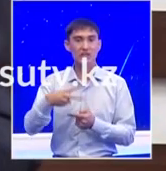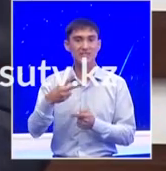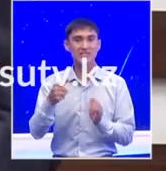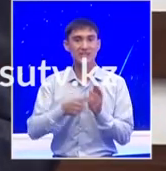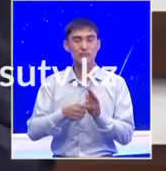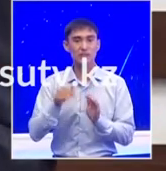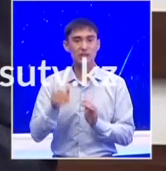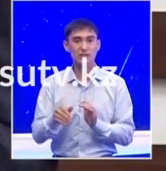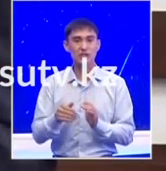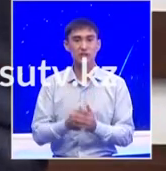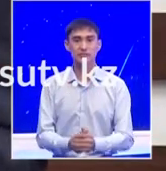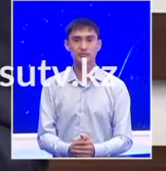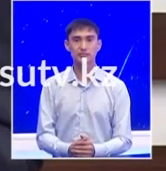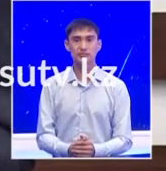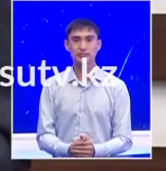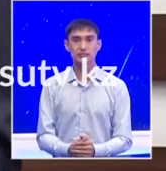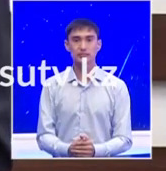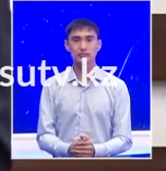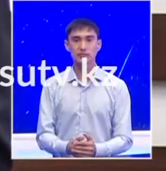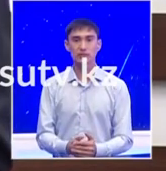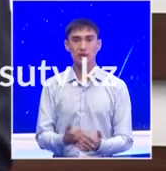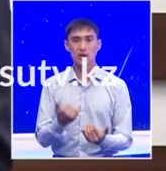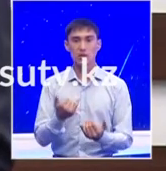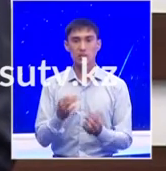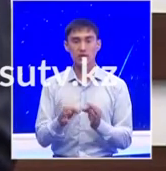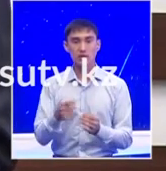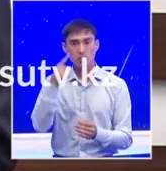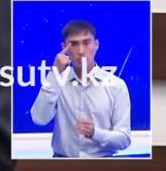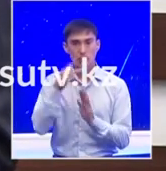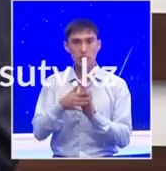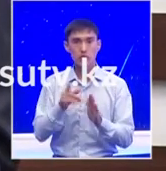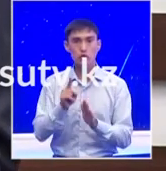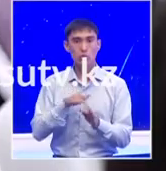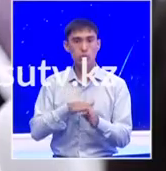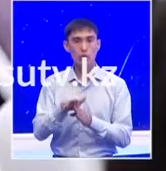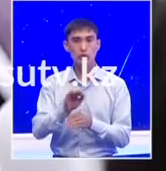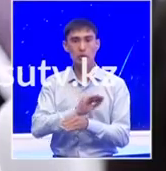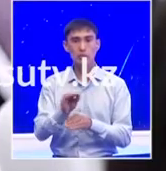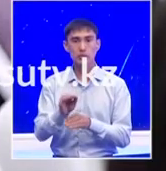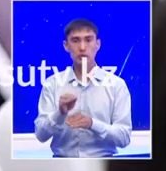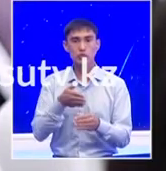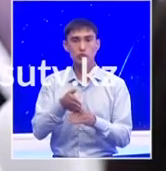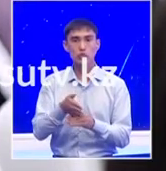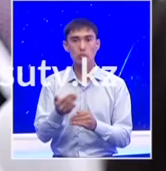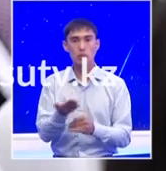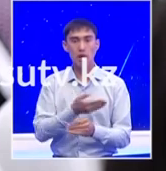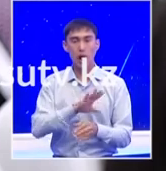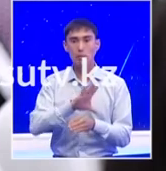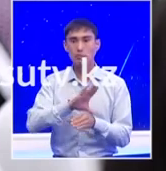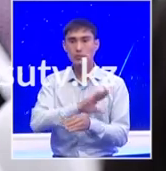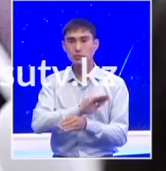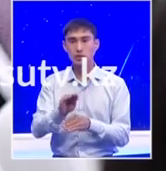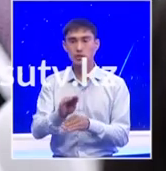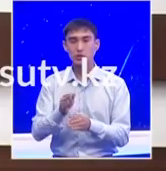27 тысяч. Тут правильно поймите, что полностью обеспечены и доступ получили. Мы обеспечили